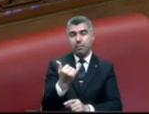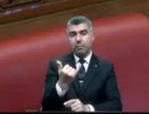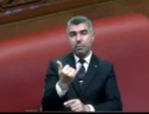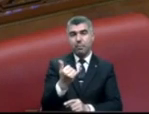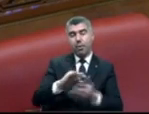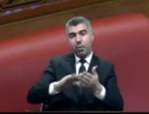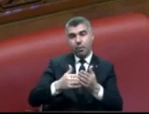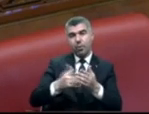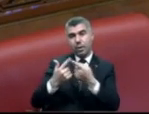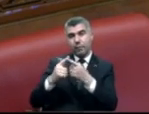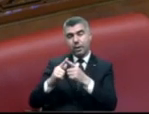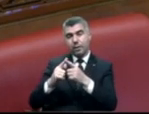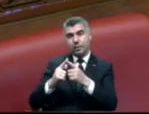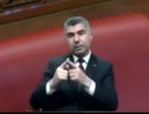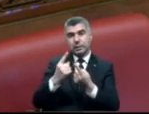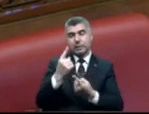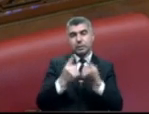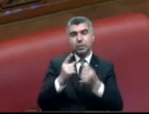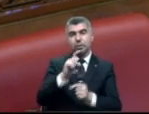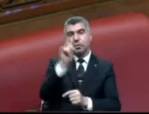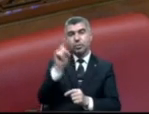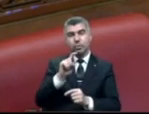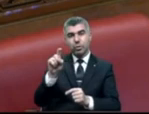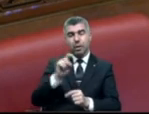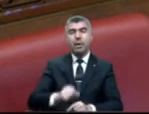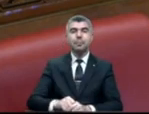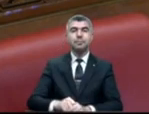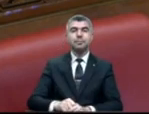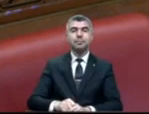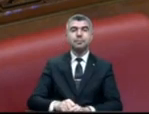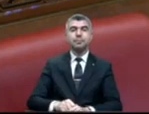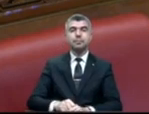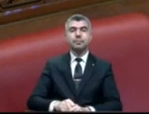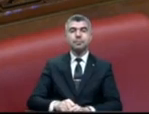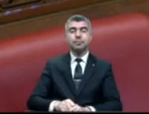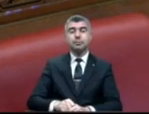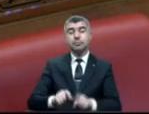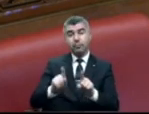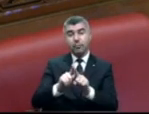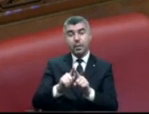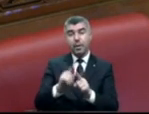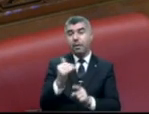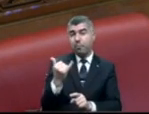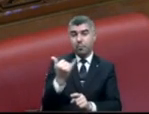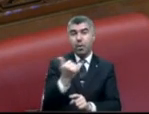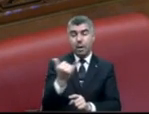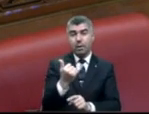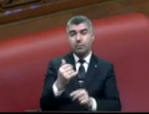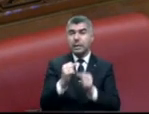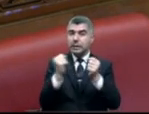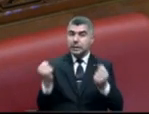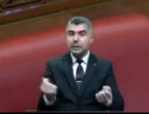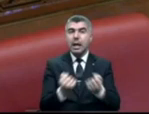يخص تشاركية معنا مع الجماعات الترابية. فهو هذا الواحد القطاع اللي عنده واحد الدور رئيسي في